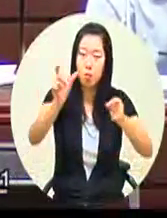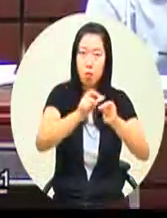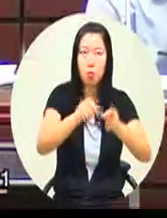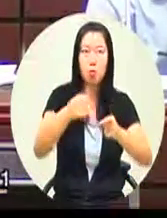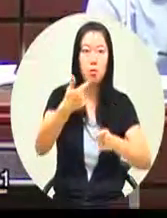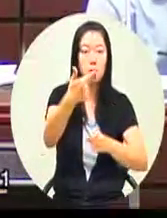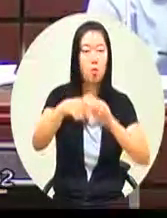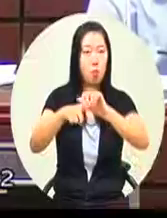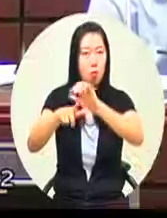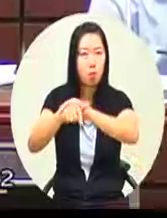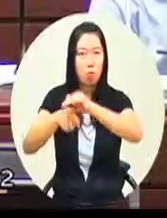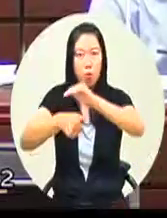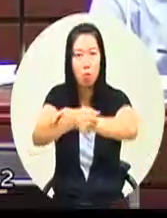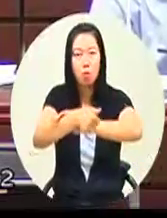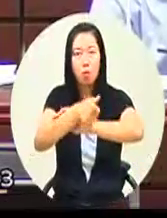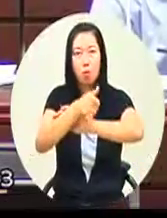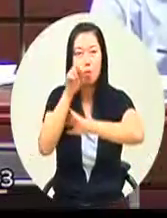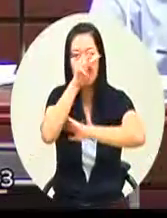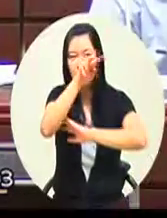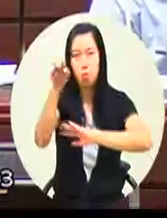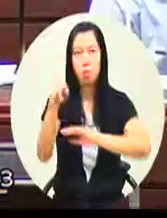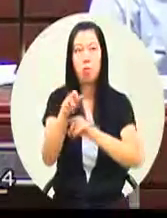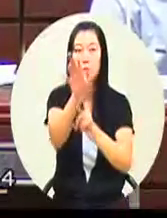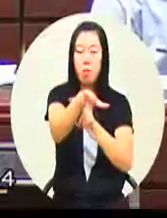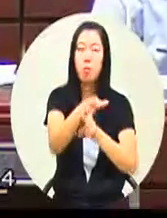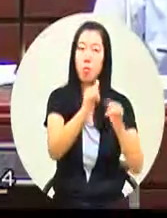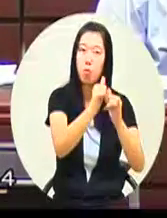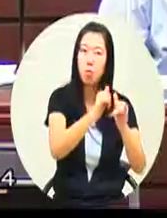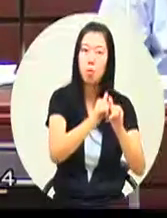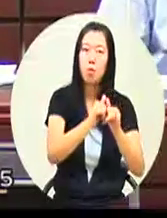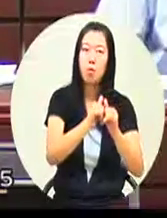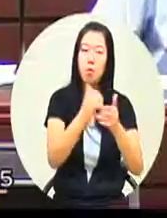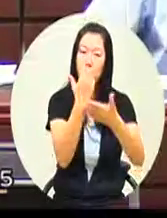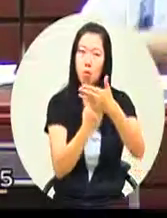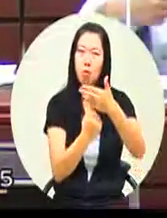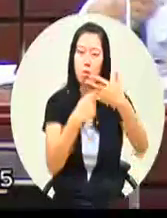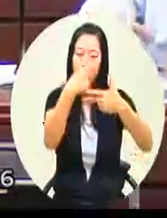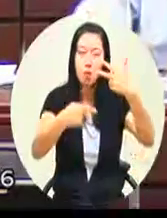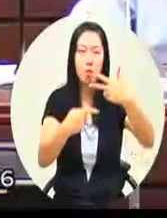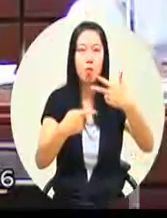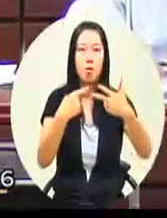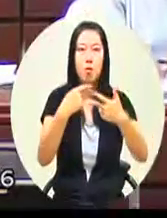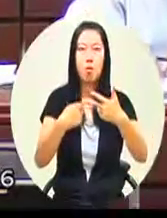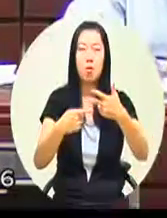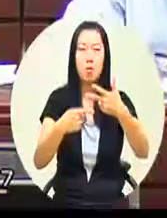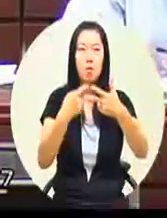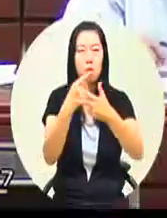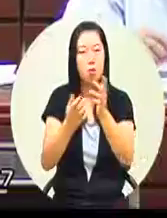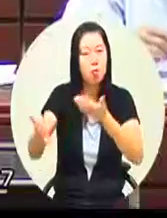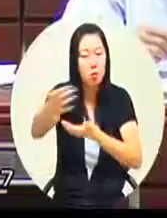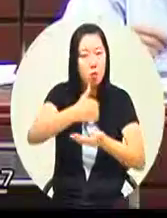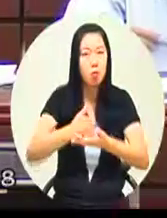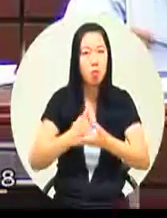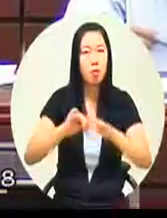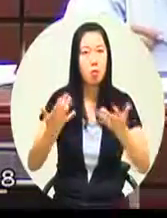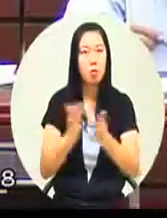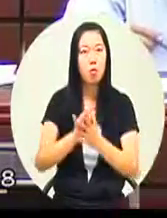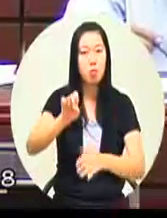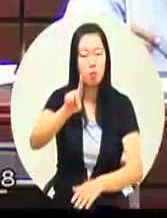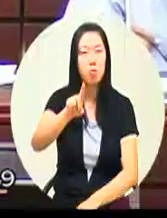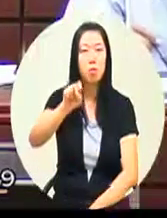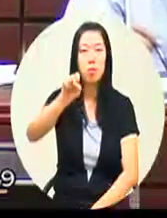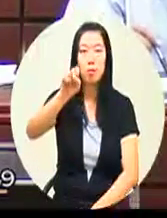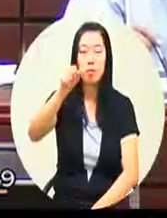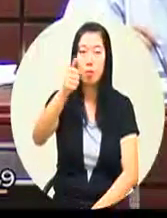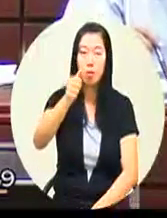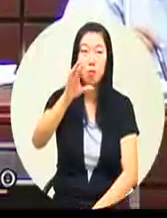六股看。啊、有些农民刚好是剩下一个礼拜就要采收、 哦， 那一公顷采收下来，他差不多有150万以